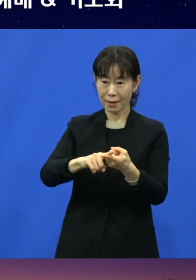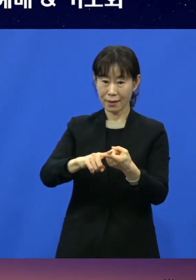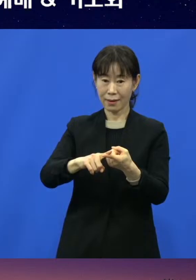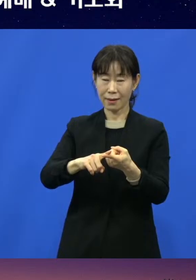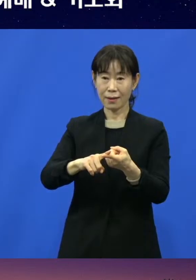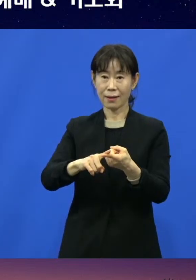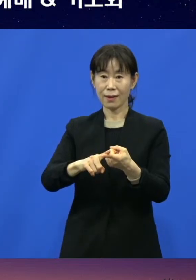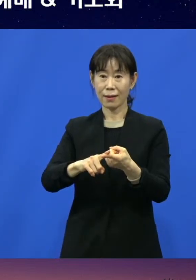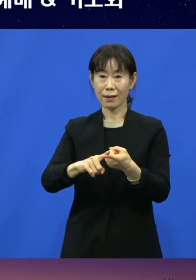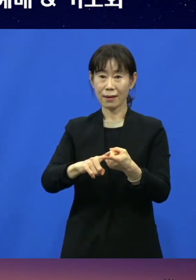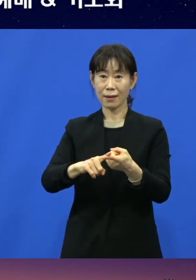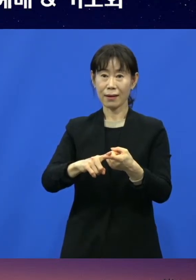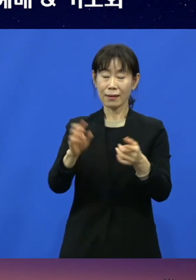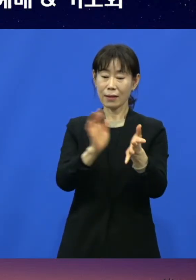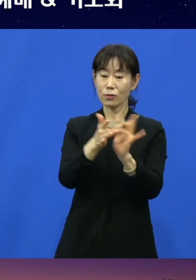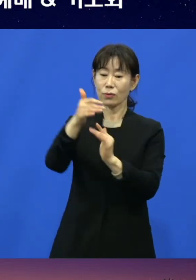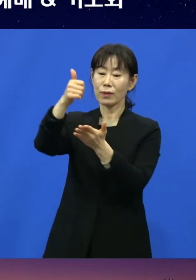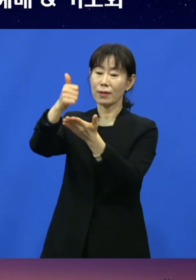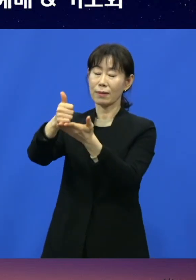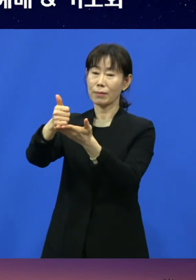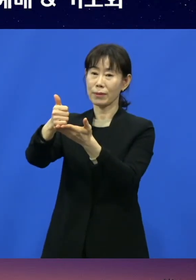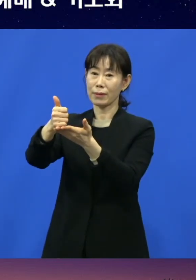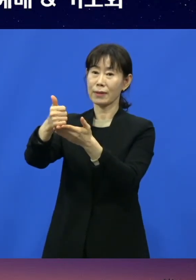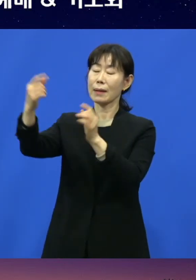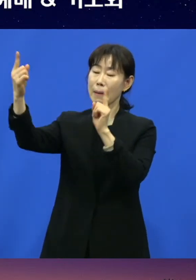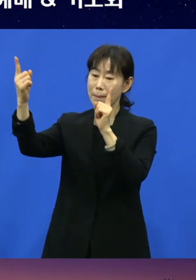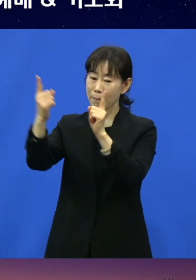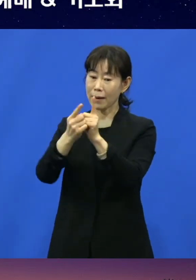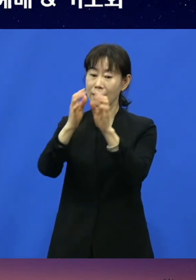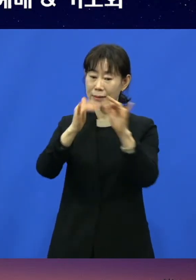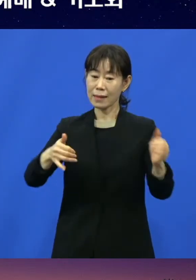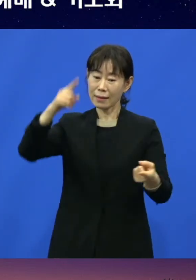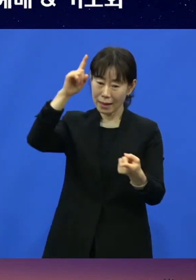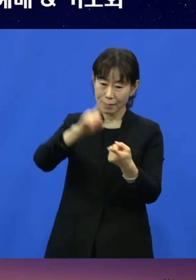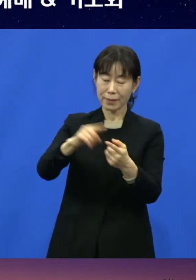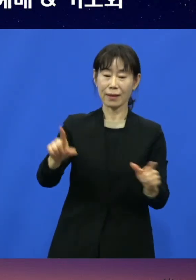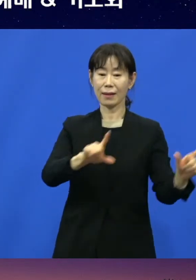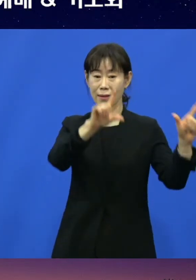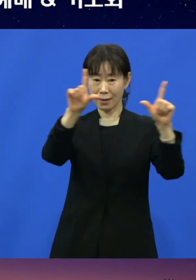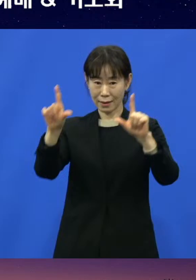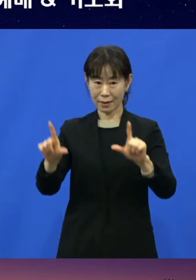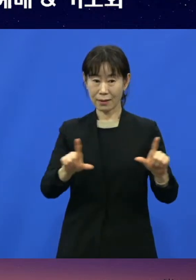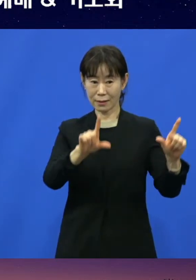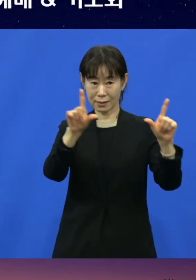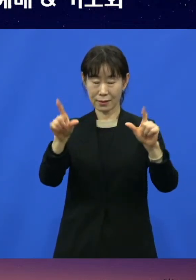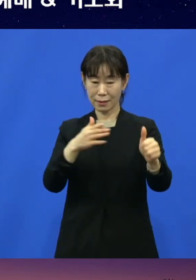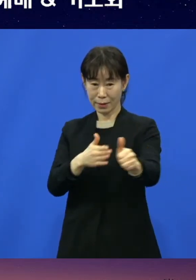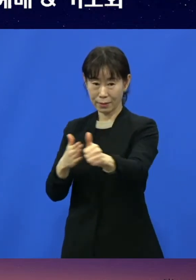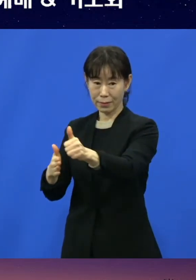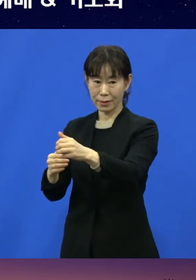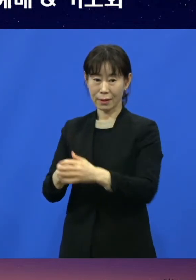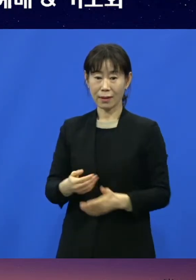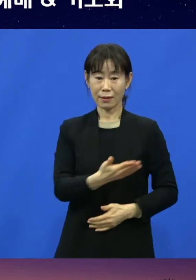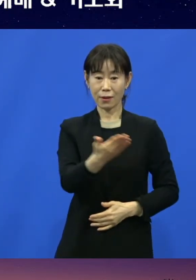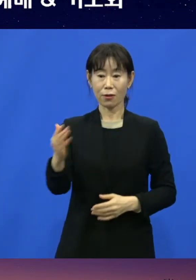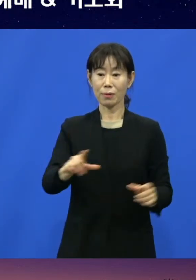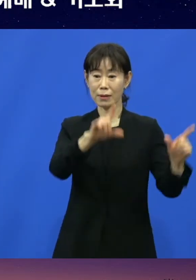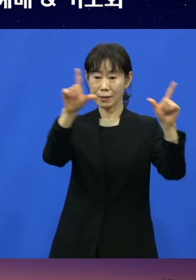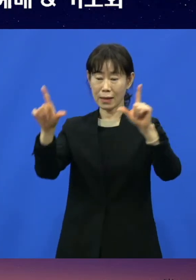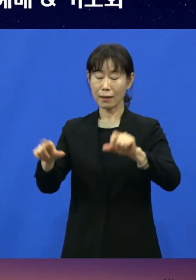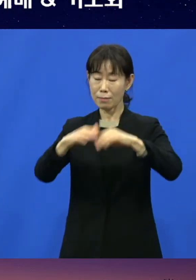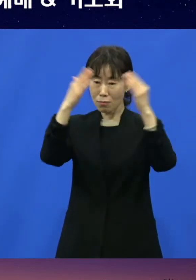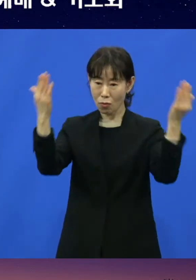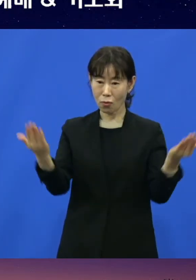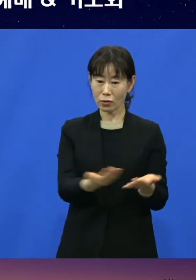절대적 가치를 발견한 자들로 살아가시게 될 때, 여러분들이 가지고 있는 삶의 모든 것들을